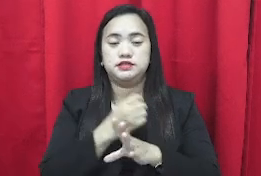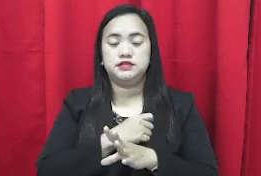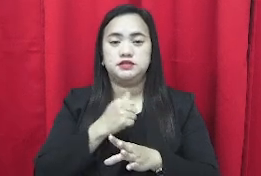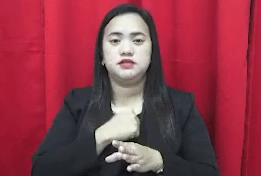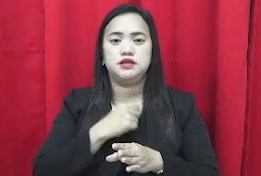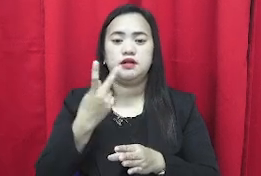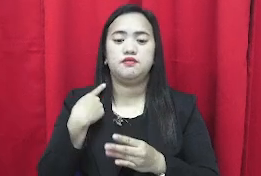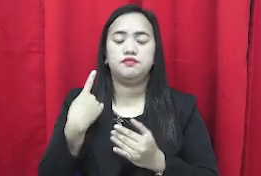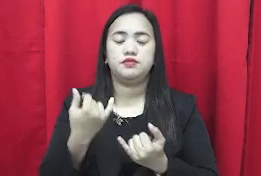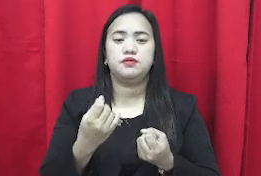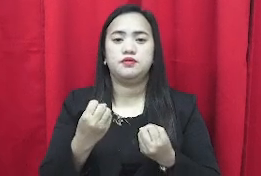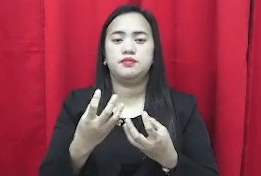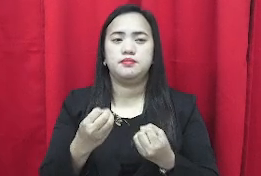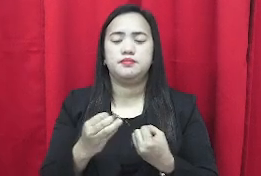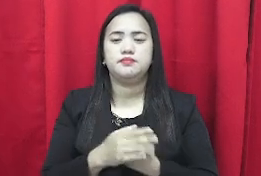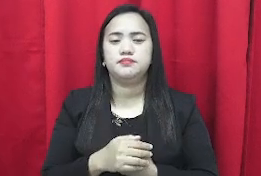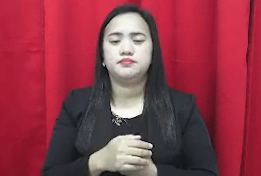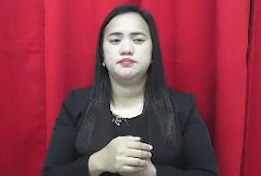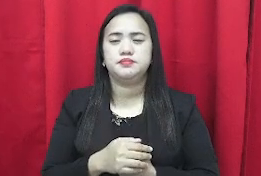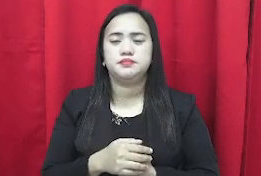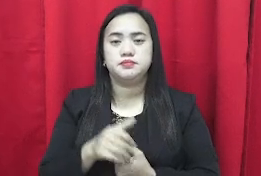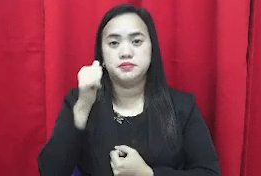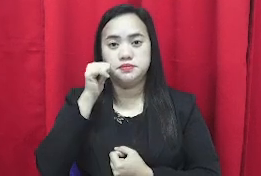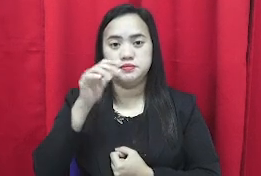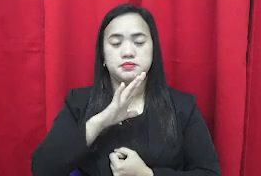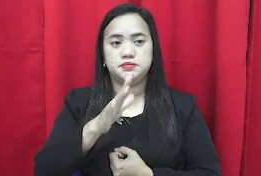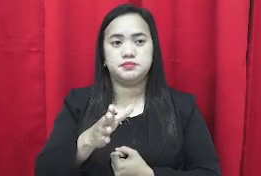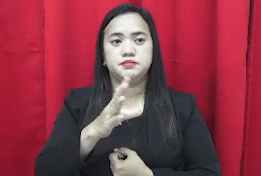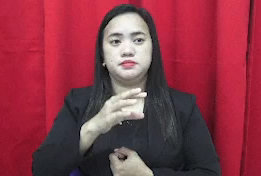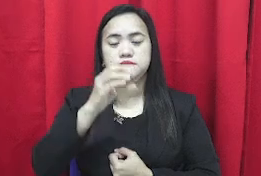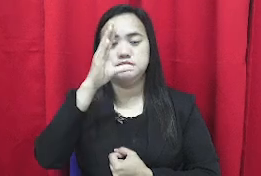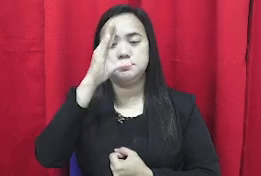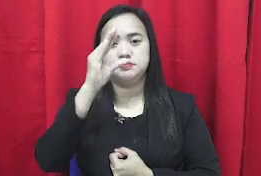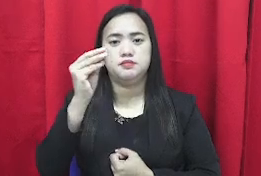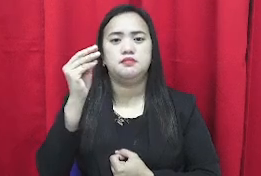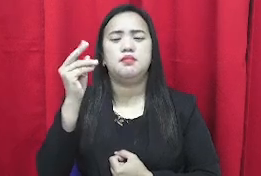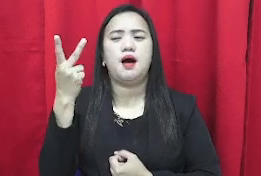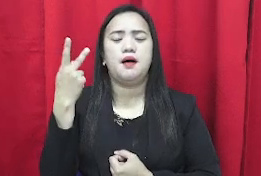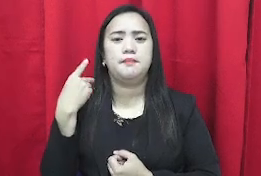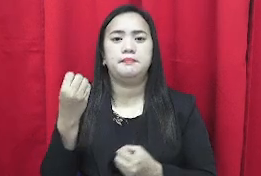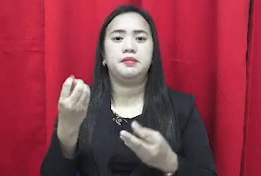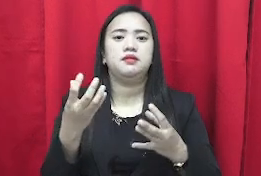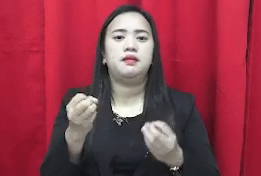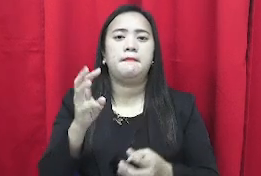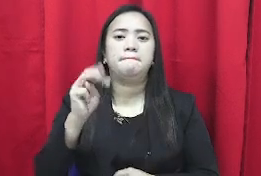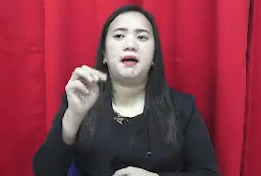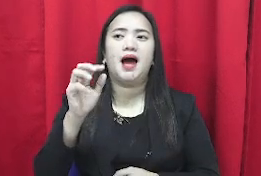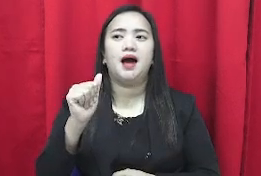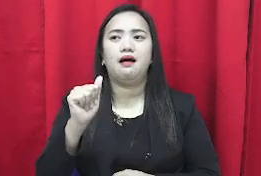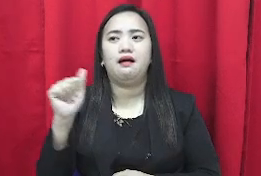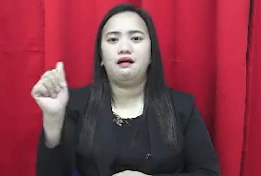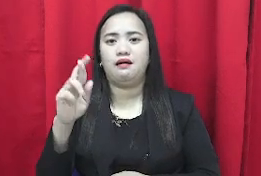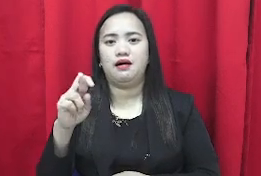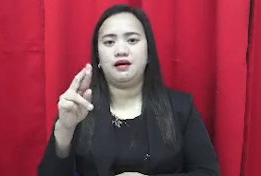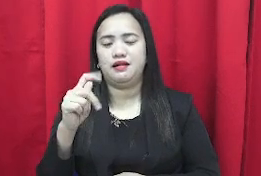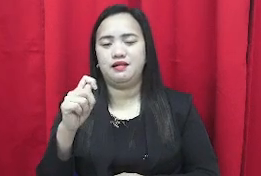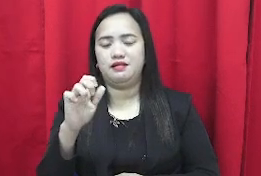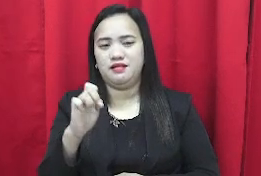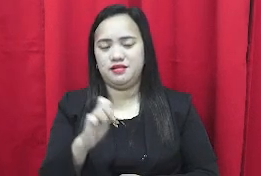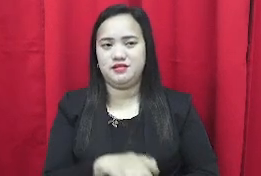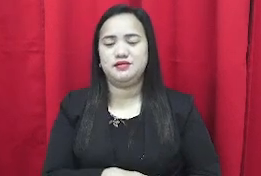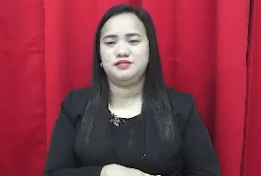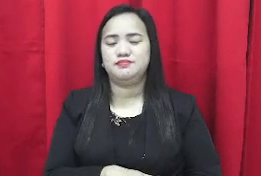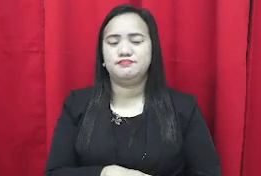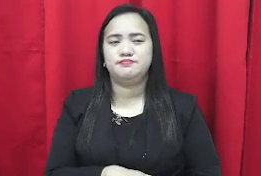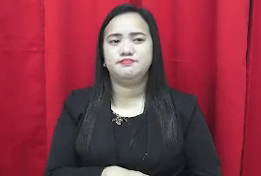bata mapalalaki man o mapababae ang salitang maarte maarte eh